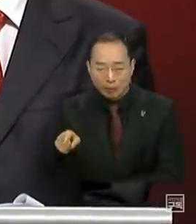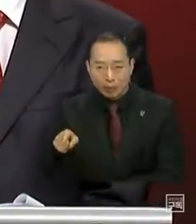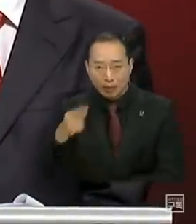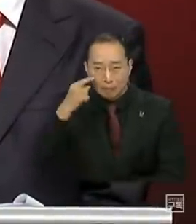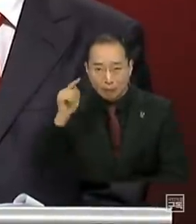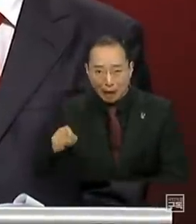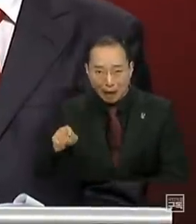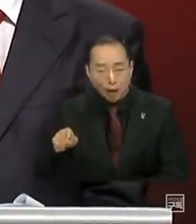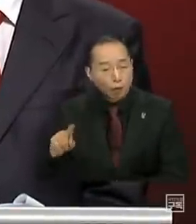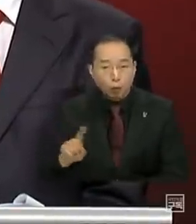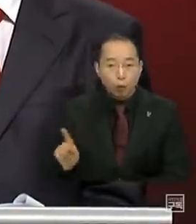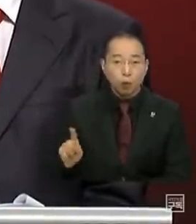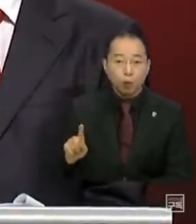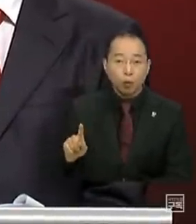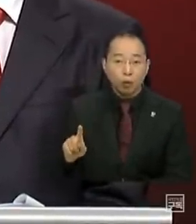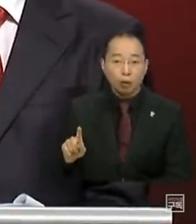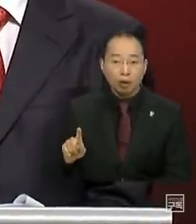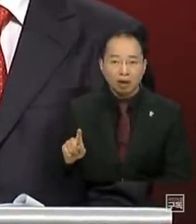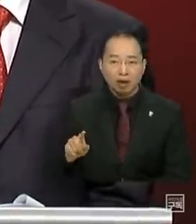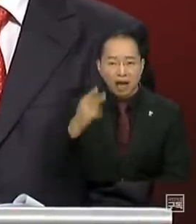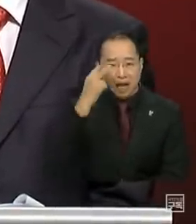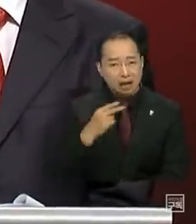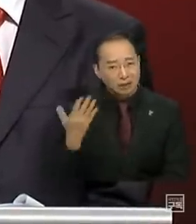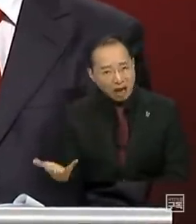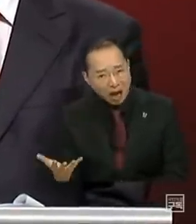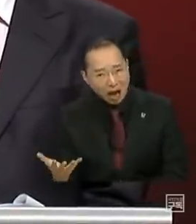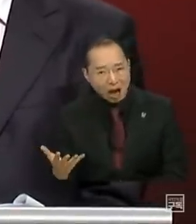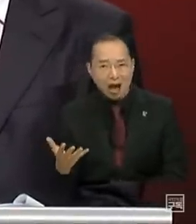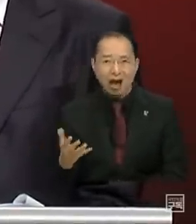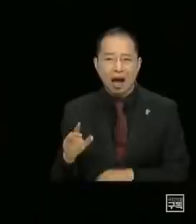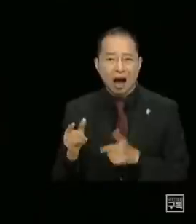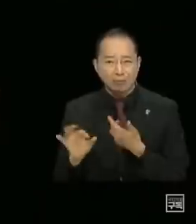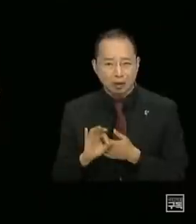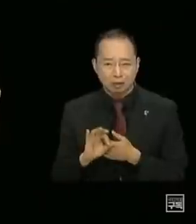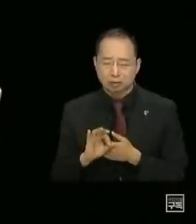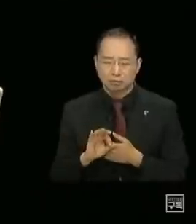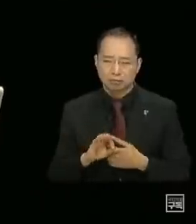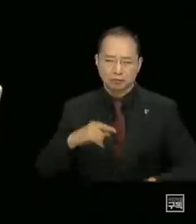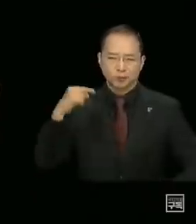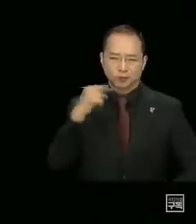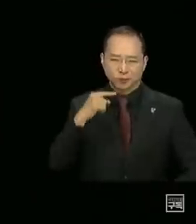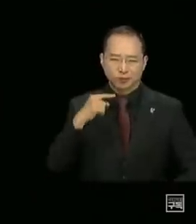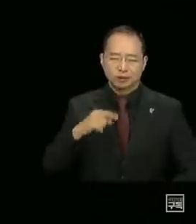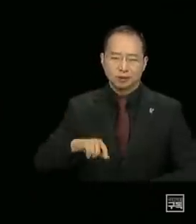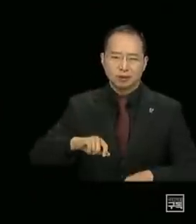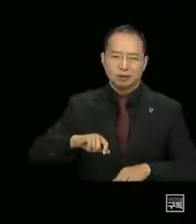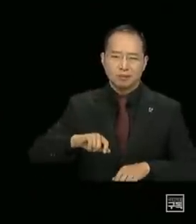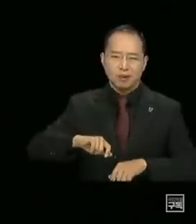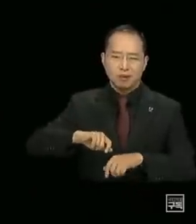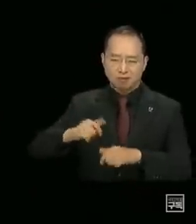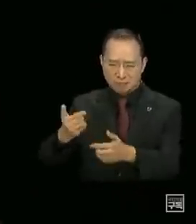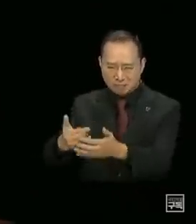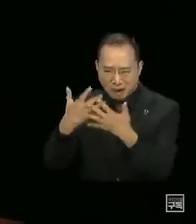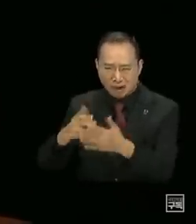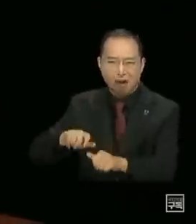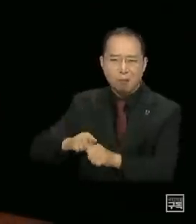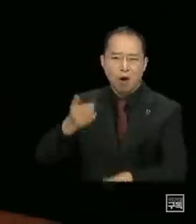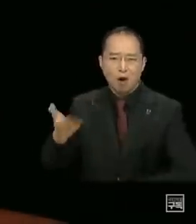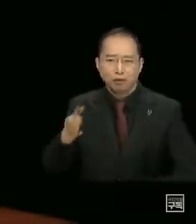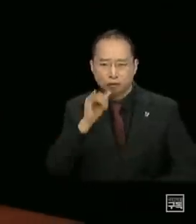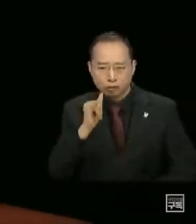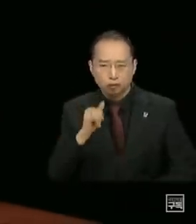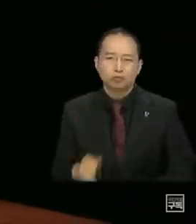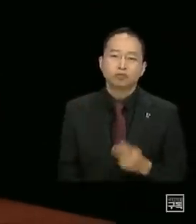중요한 문제겠죠. 첫근에 잘못한 부분을 덮어줄 수도 있고 또 철저히 밝혀서 처벌할 수도